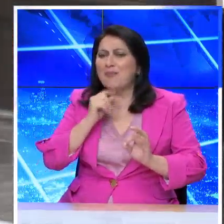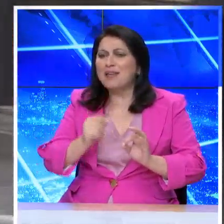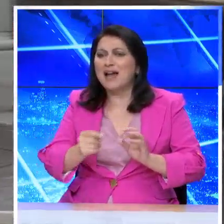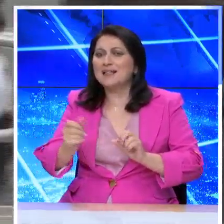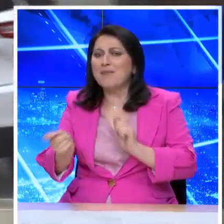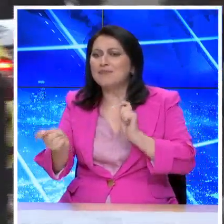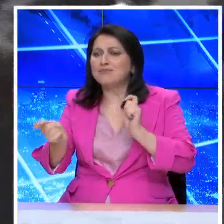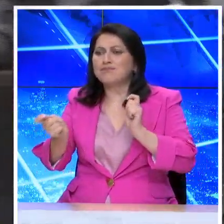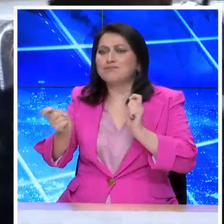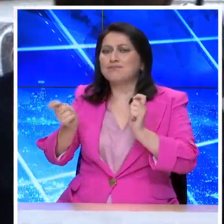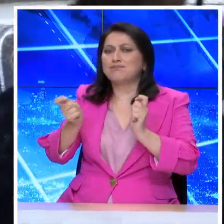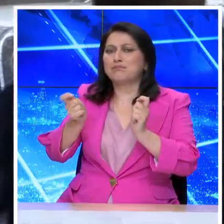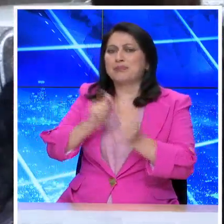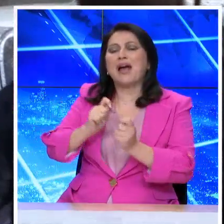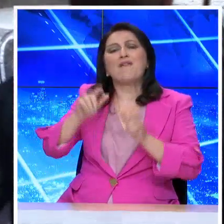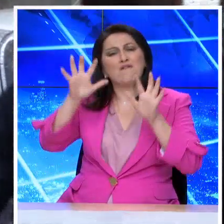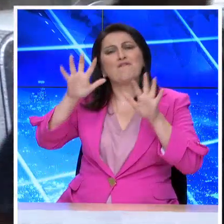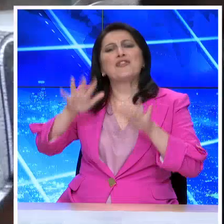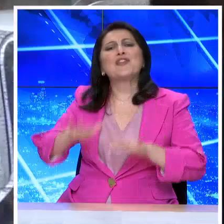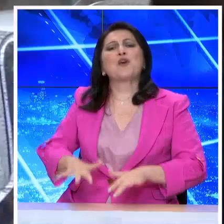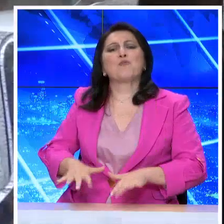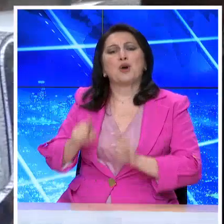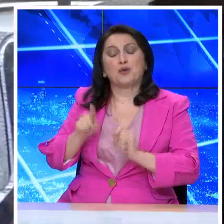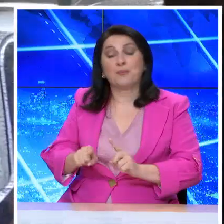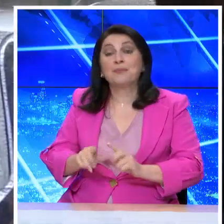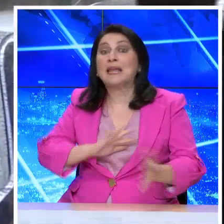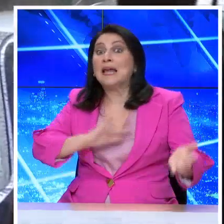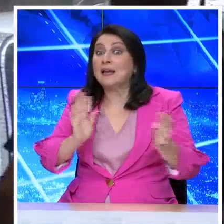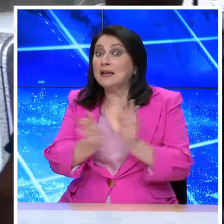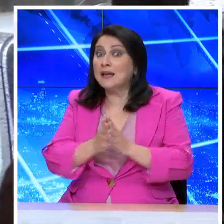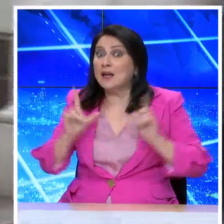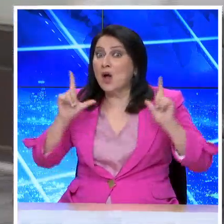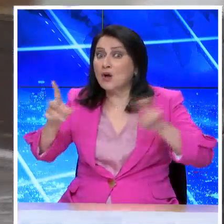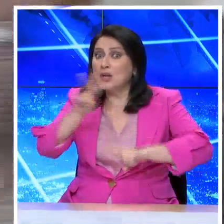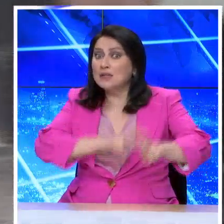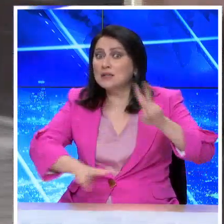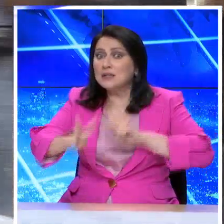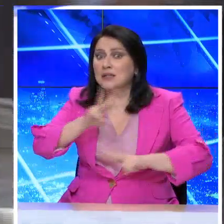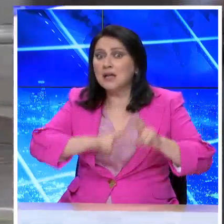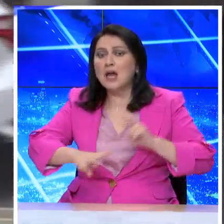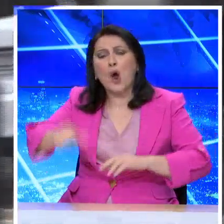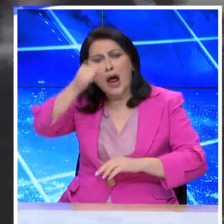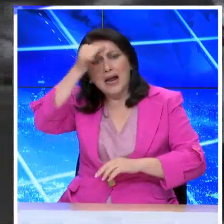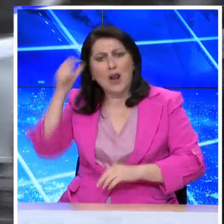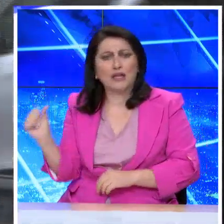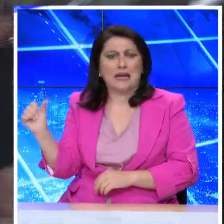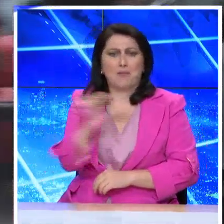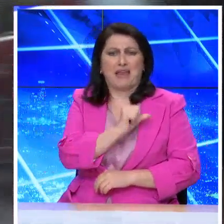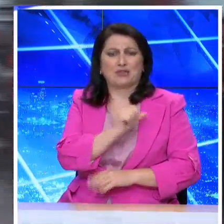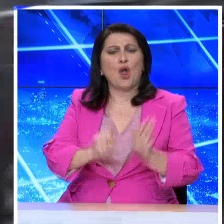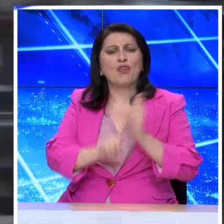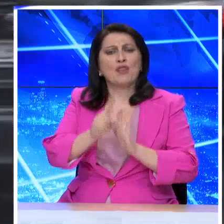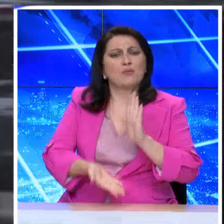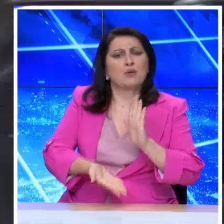είναι πολύ πιθανή για τις επόμενες ημέρες. Σε γενικές γραμμές πάντως θα πρέπει να πω ότι το καλοκαίρι επιστρέφει, με την έννοια ότι ανεβαίνει η θερμοκρασία